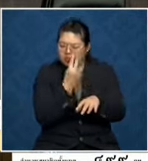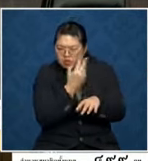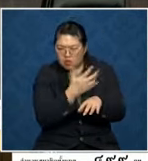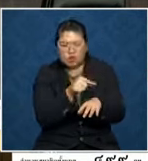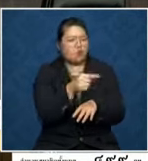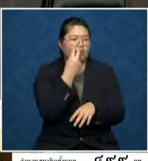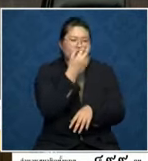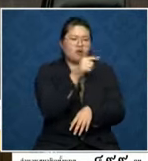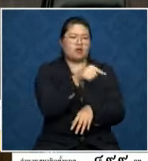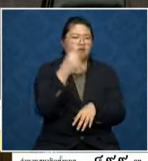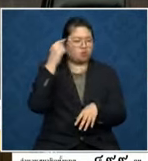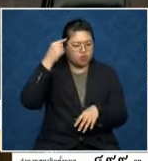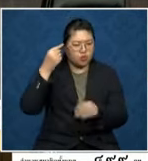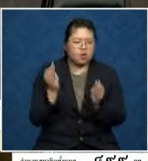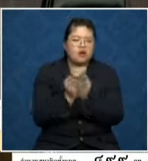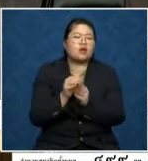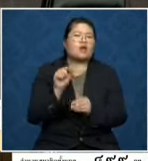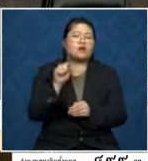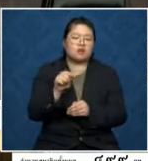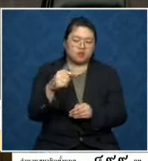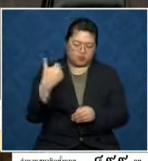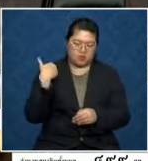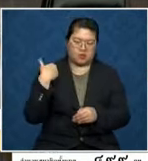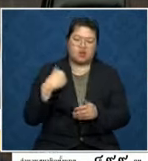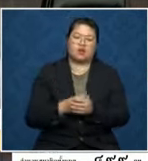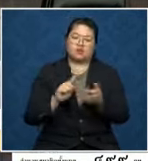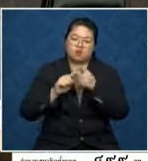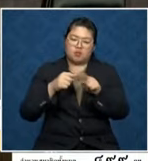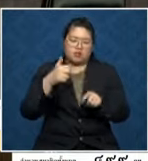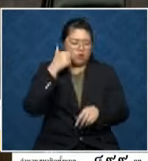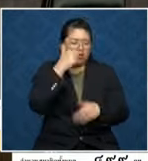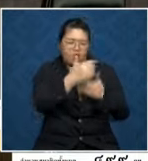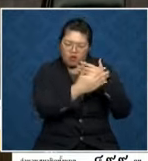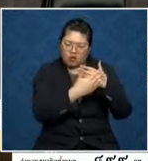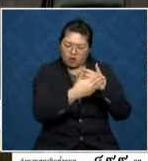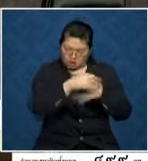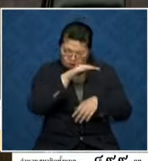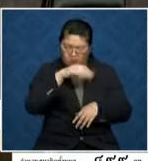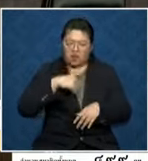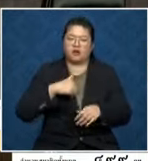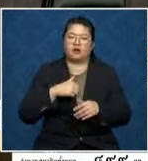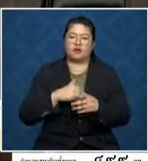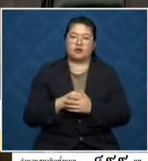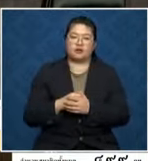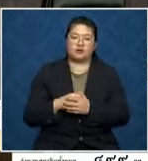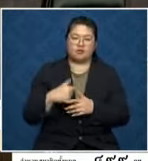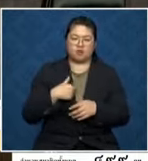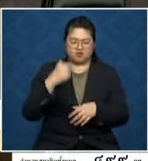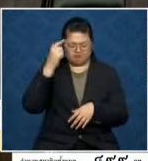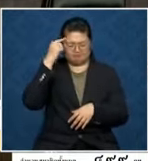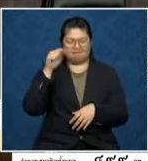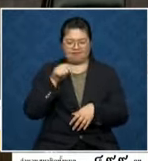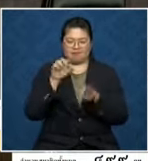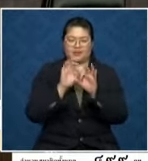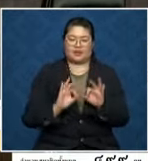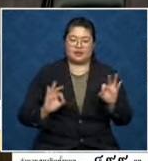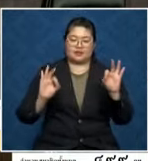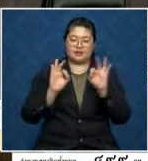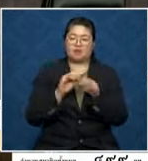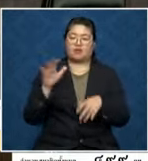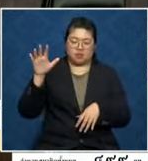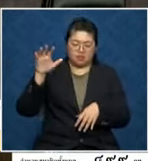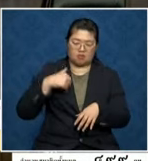ยครับนอกจากเพื่อนที่โทรขึ้นไปผมคิดว่าไม่ได้เสียหายอะไรหรอกครับเพราะว่าเราไม่ได้เรียกกัน